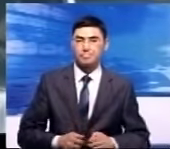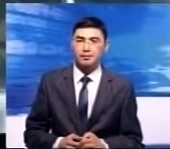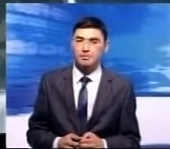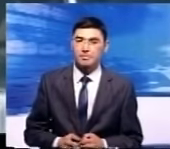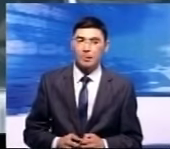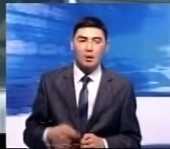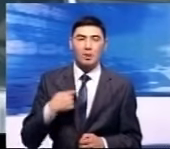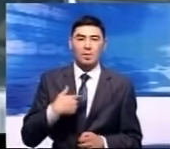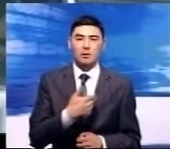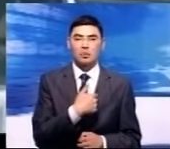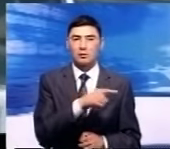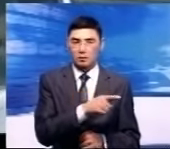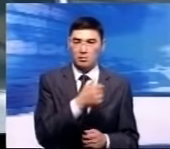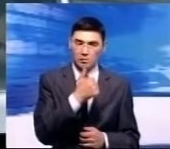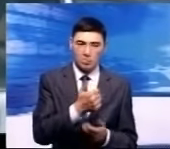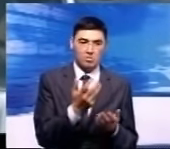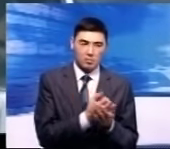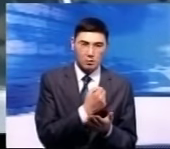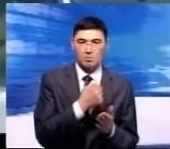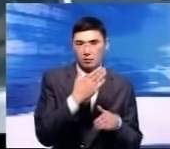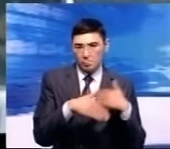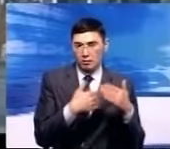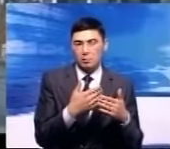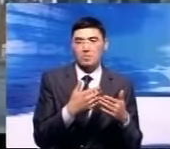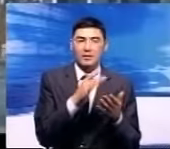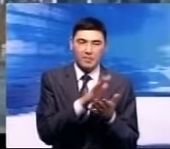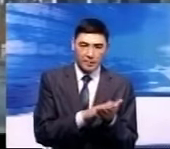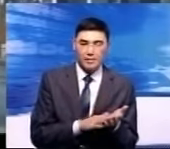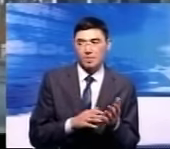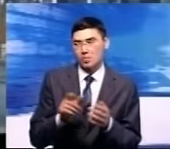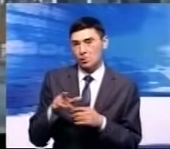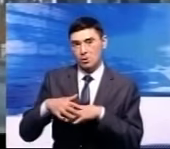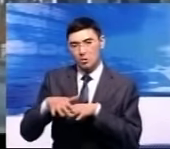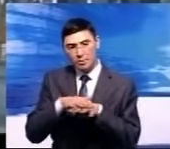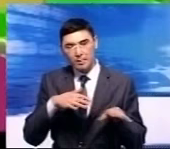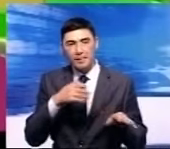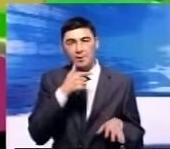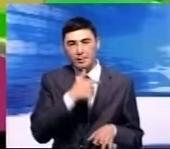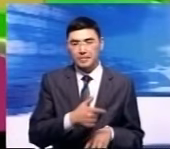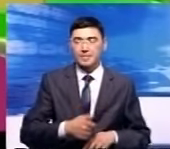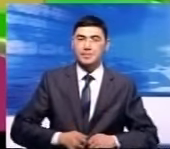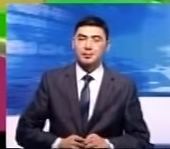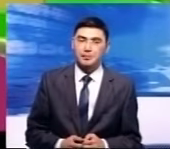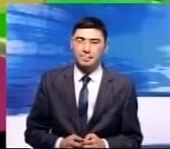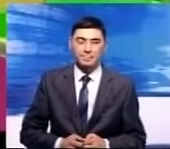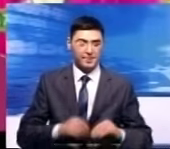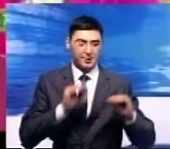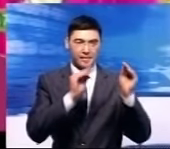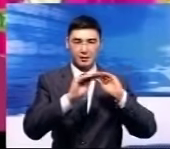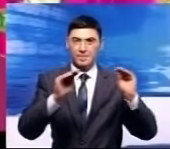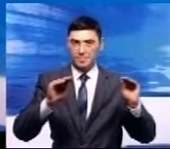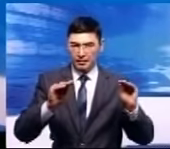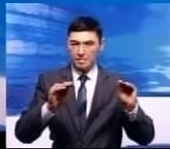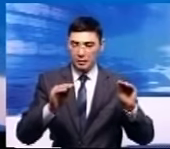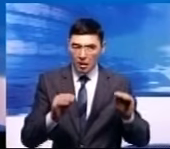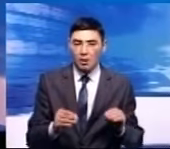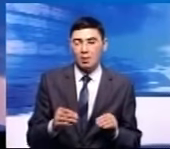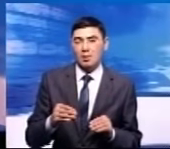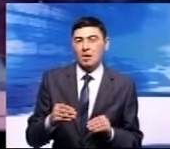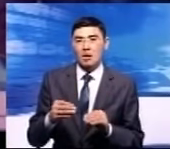желаю вам удачи, процветания. Оставайтесь также лидерами на нашем телевидении. Обновление на телеканале, надеется